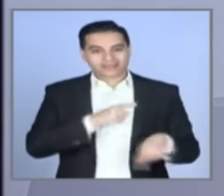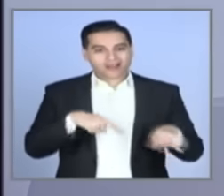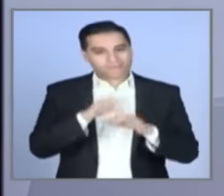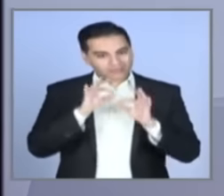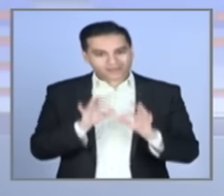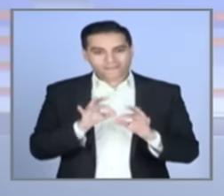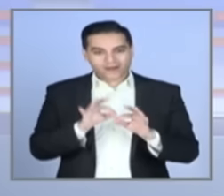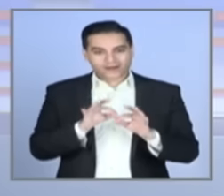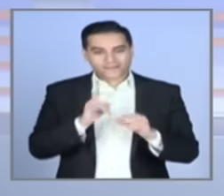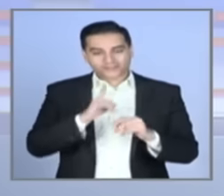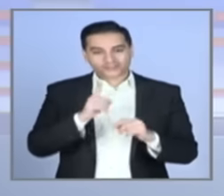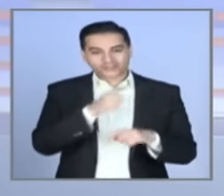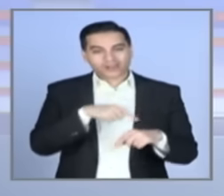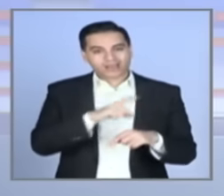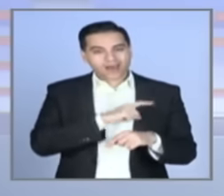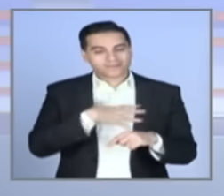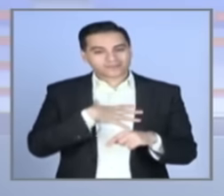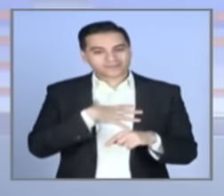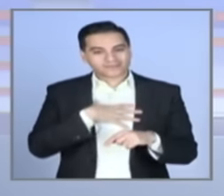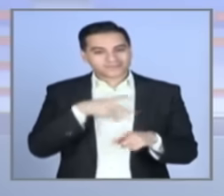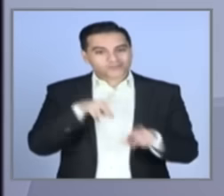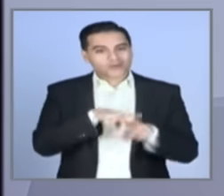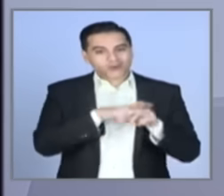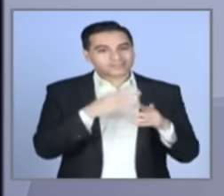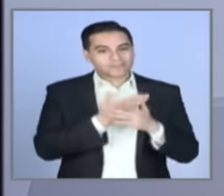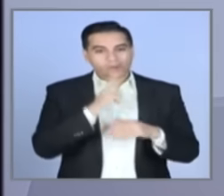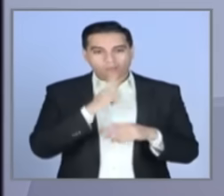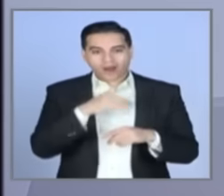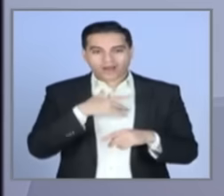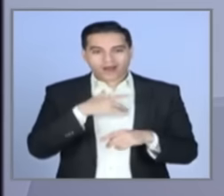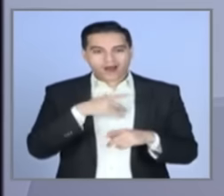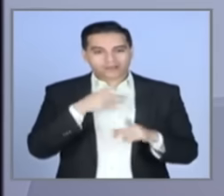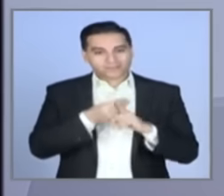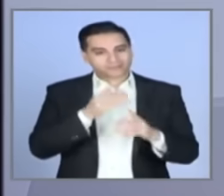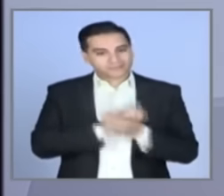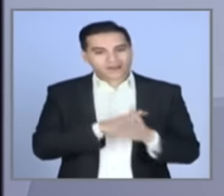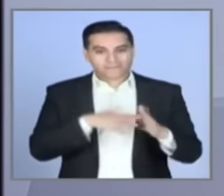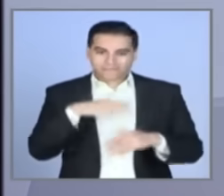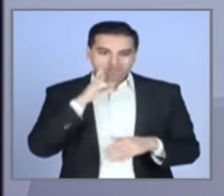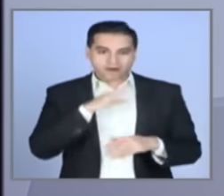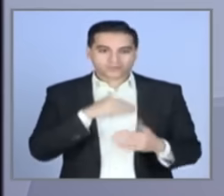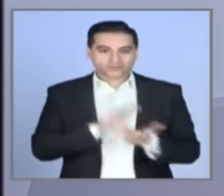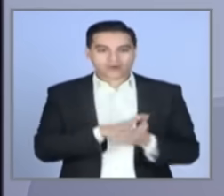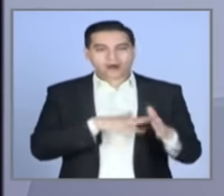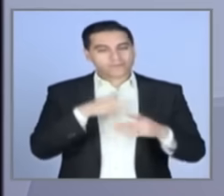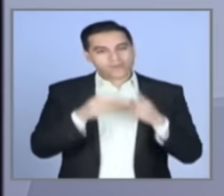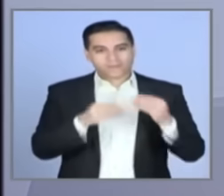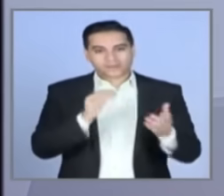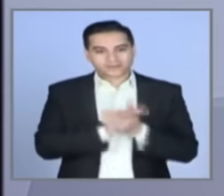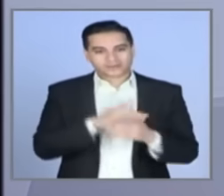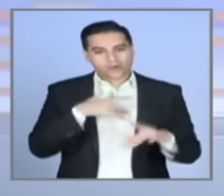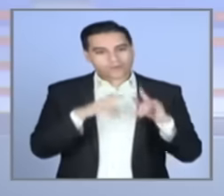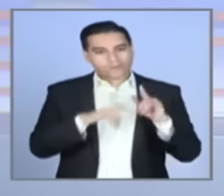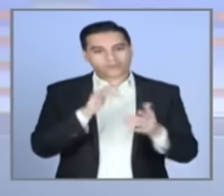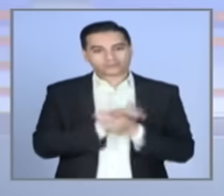طبعا. مش مساكين الطلبه؟ لا. بتعذبيهم ليه؟ لا والله ده انا إيه صديقتهم. لا لا لا لا بجد؟ والله والله انا